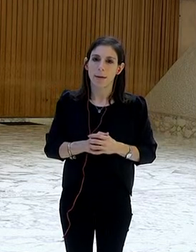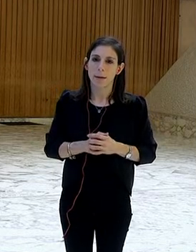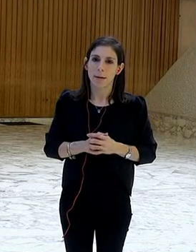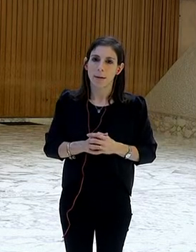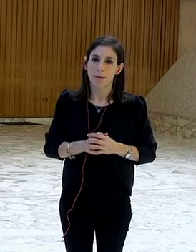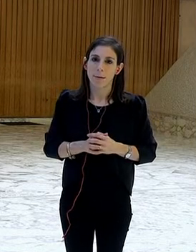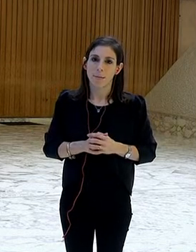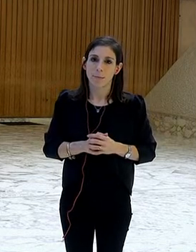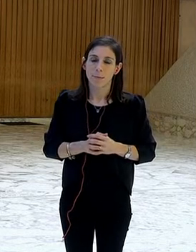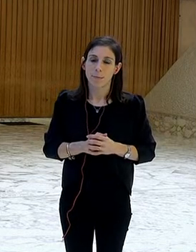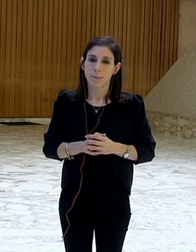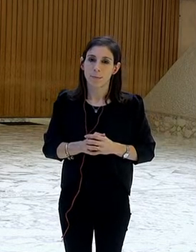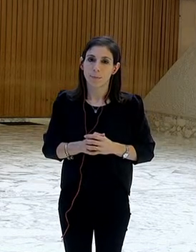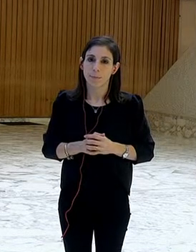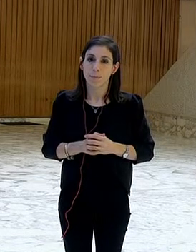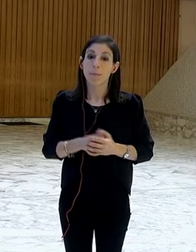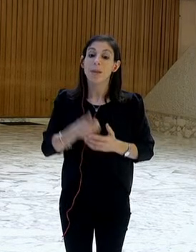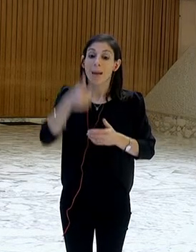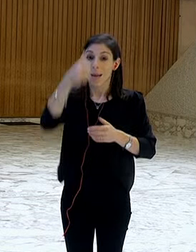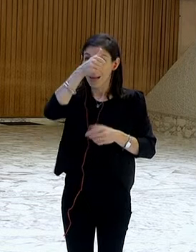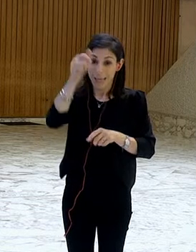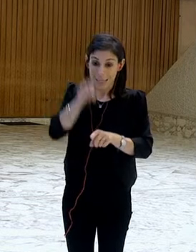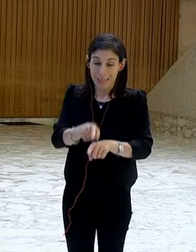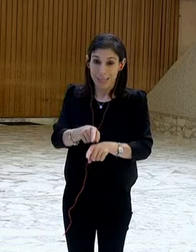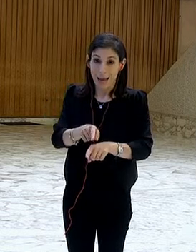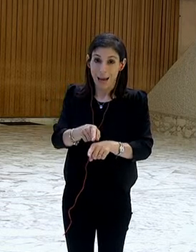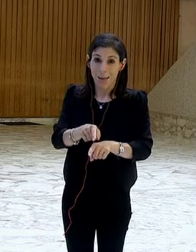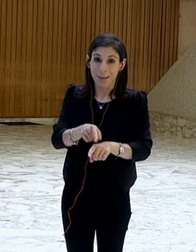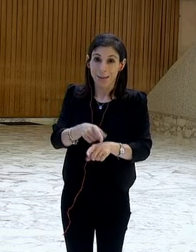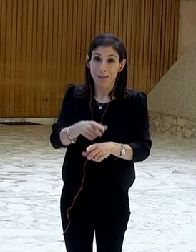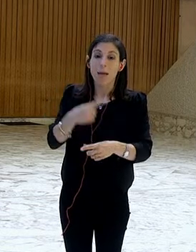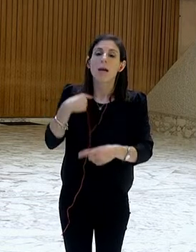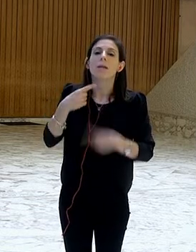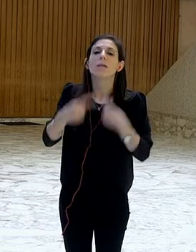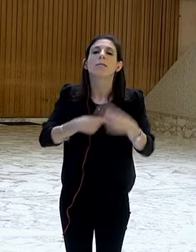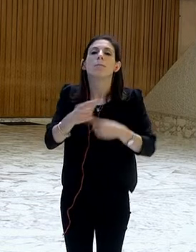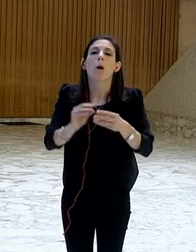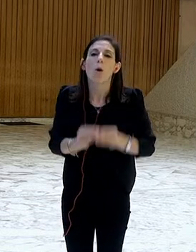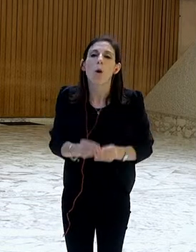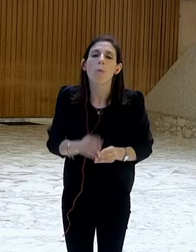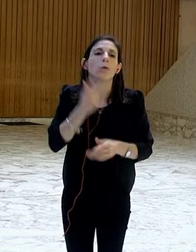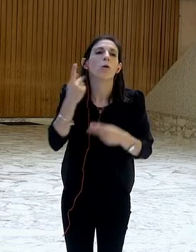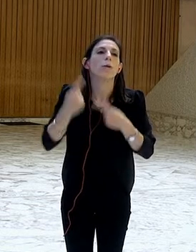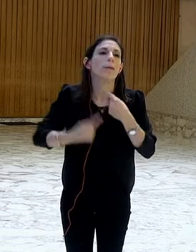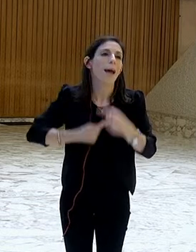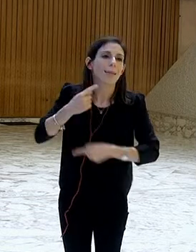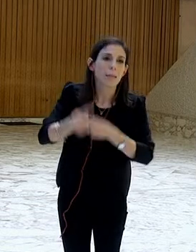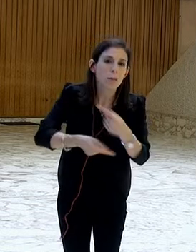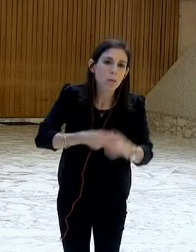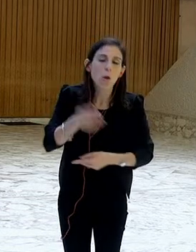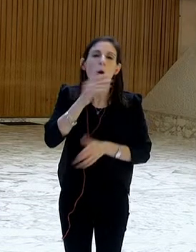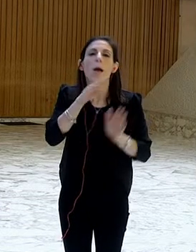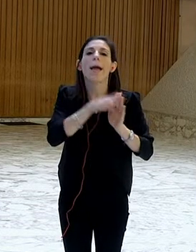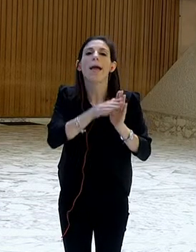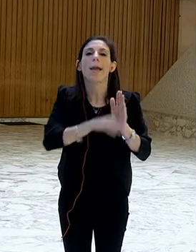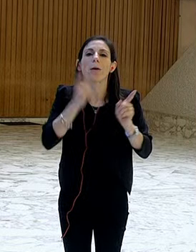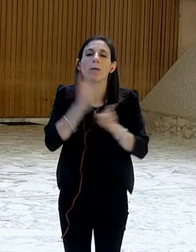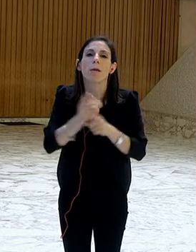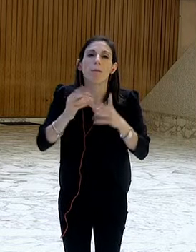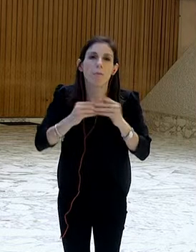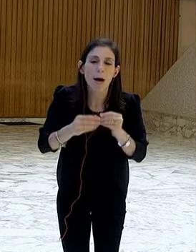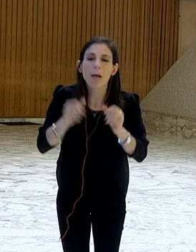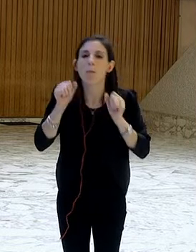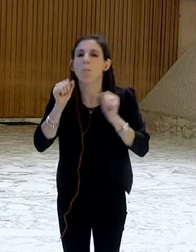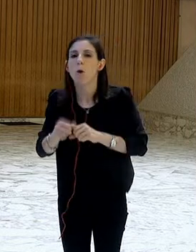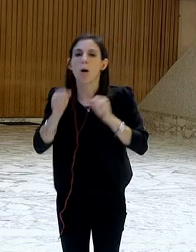chrétien ne soit pas une simple transmission de traditions et une liste de permis et d'interdits, mais une vraie